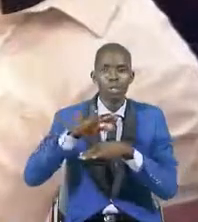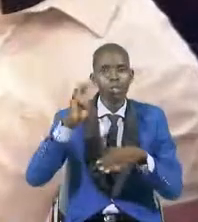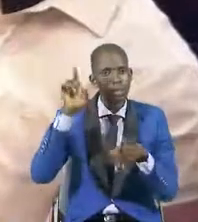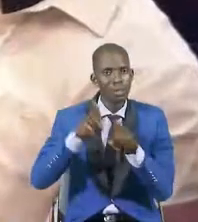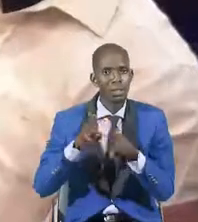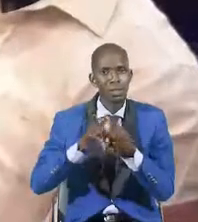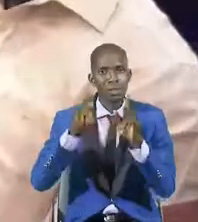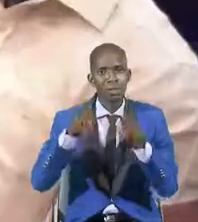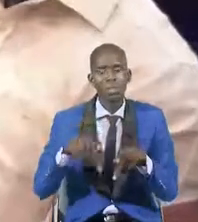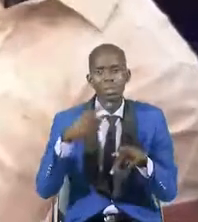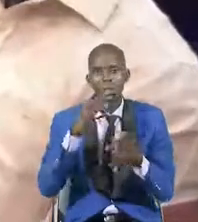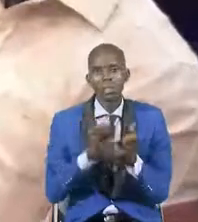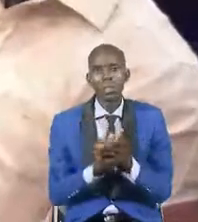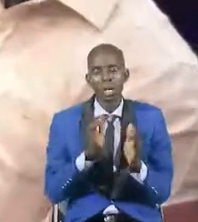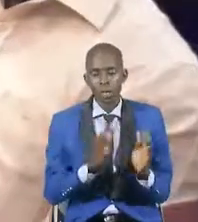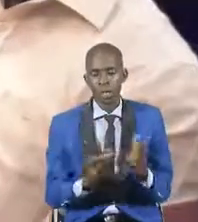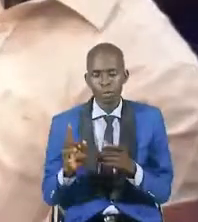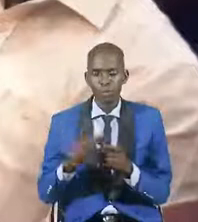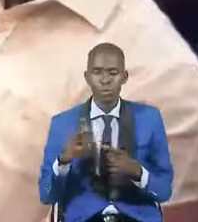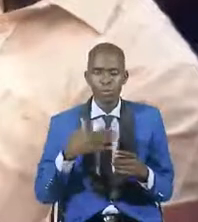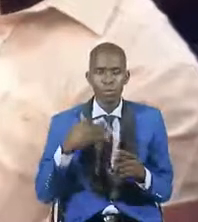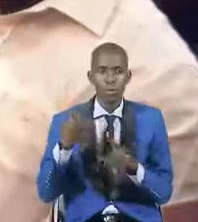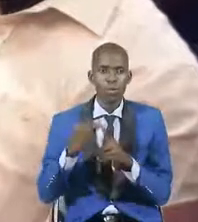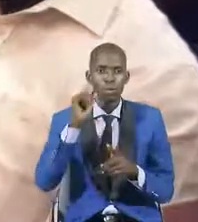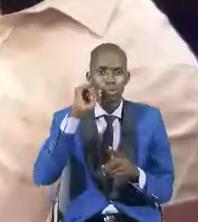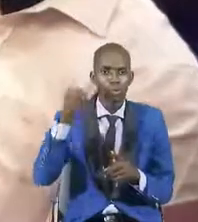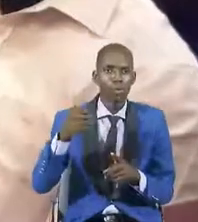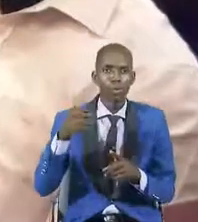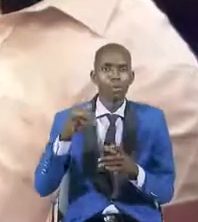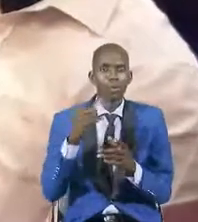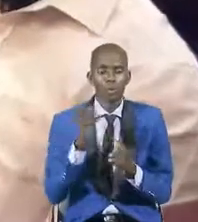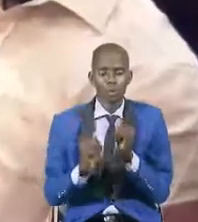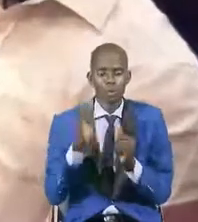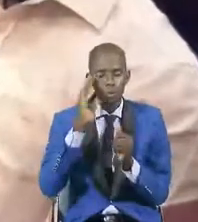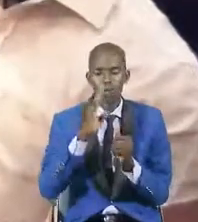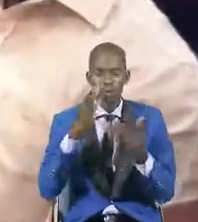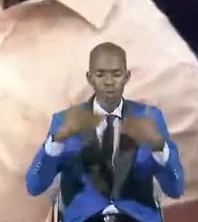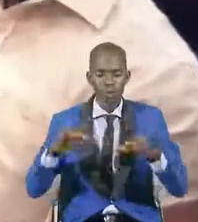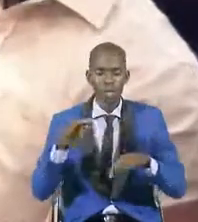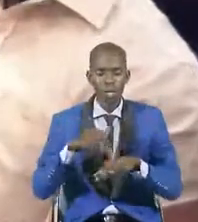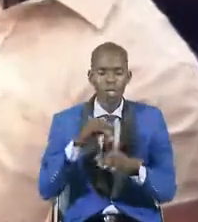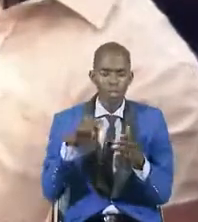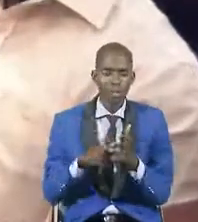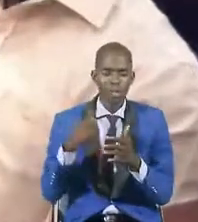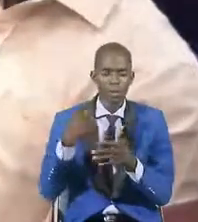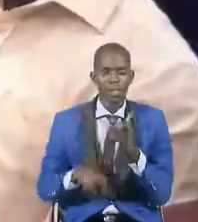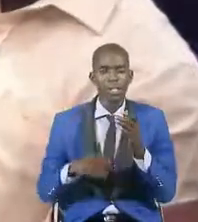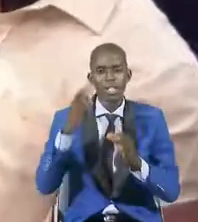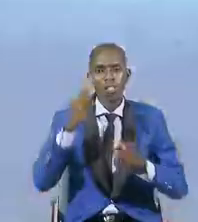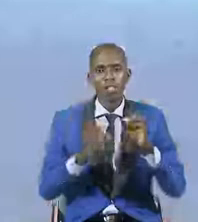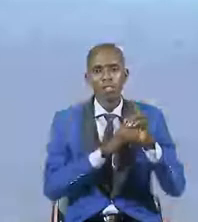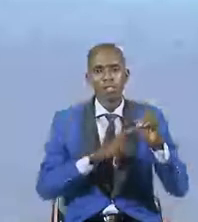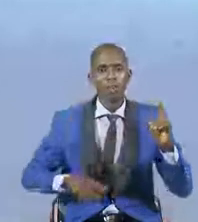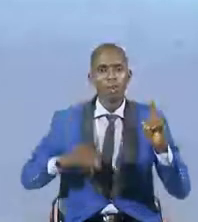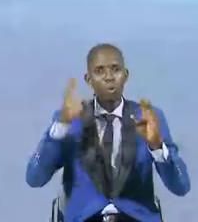lui qui a dit que demain, voici, le blé sera vendu à tel prix, selon